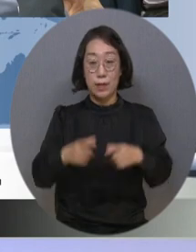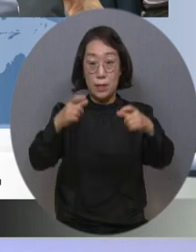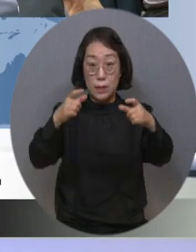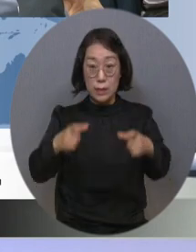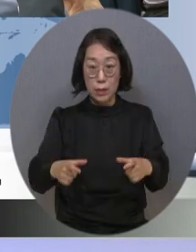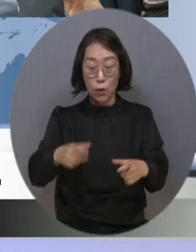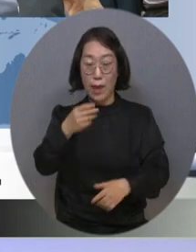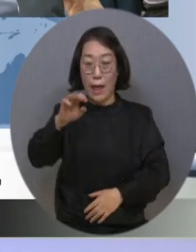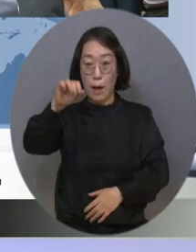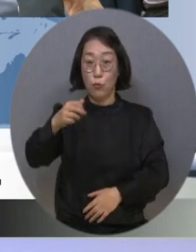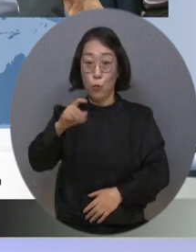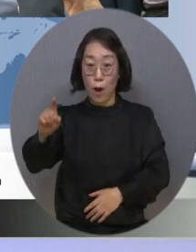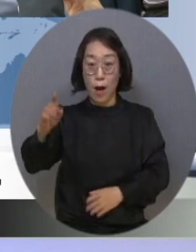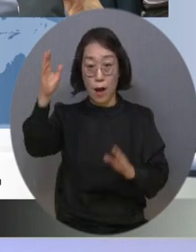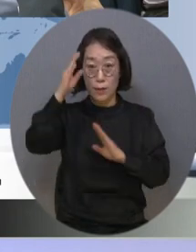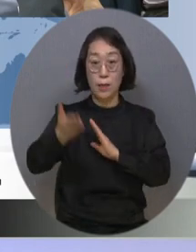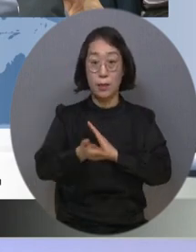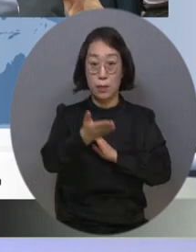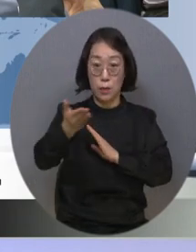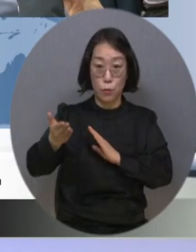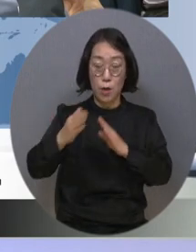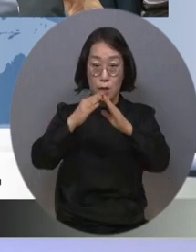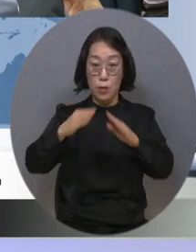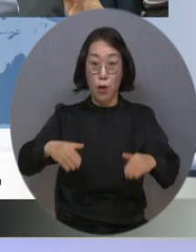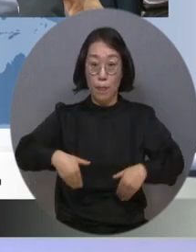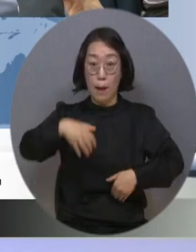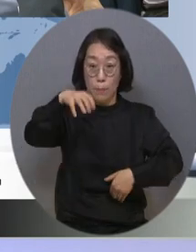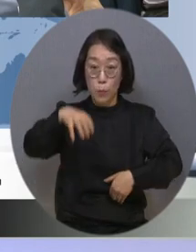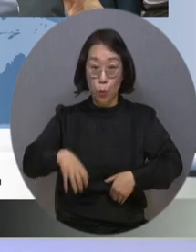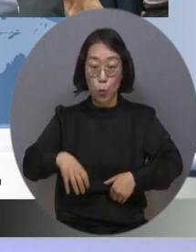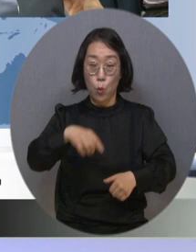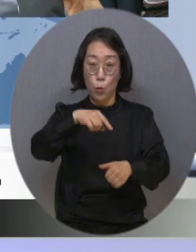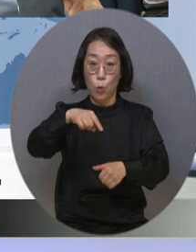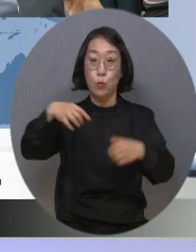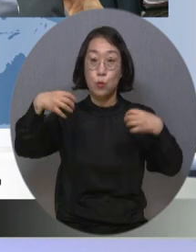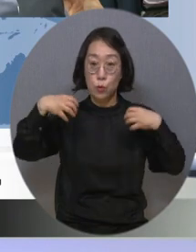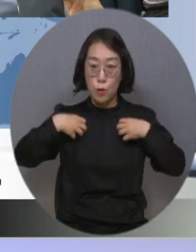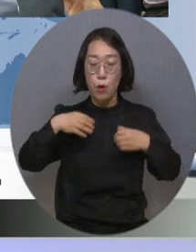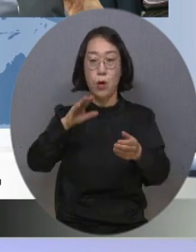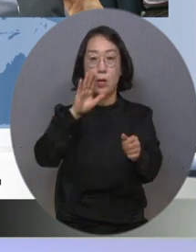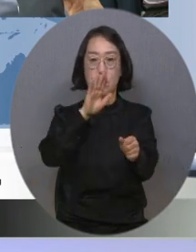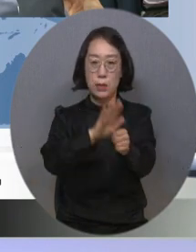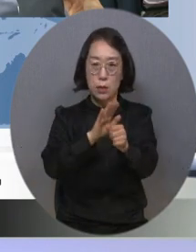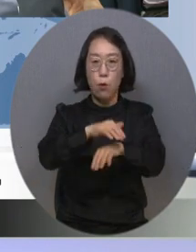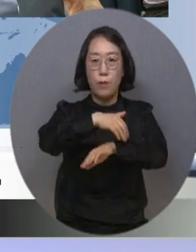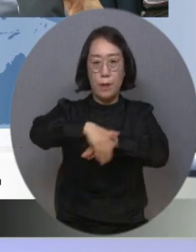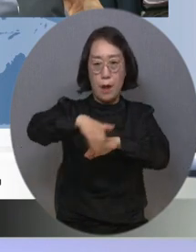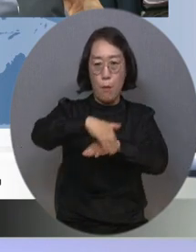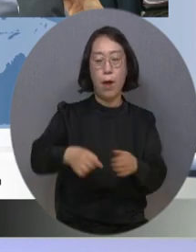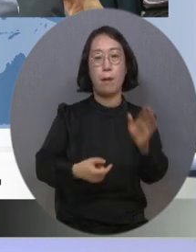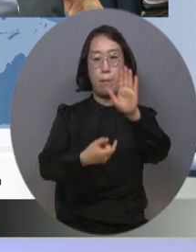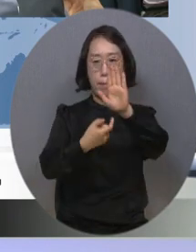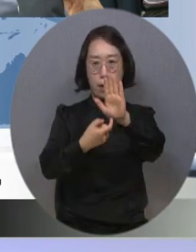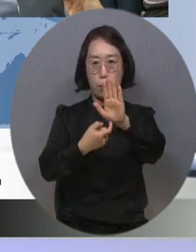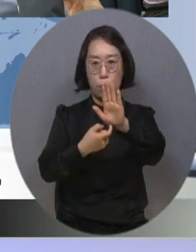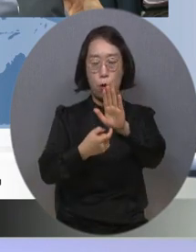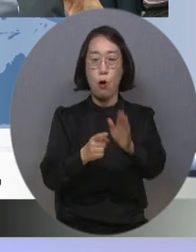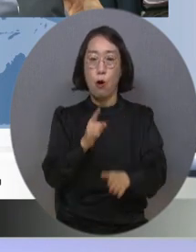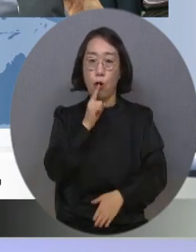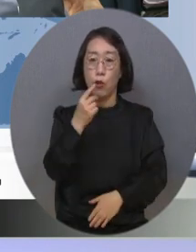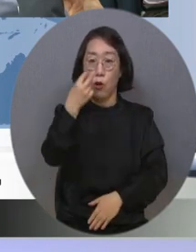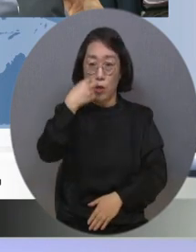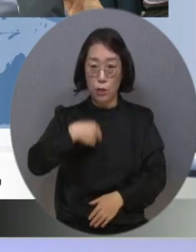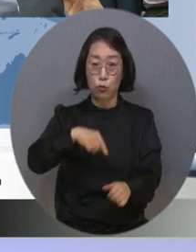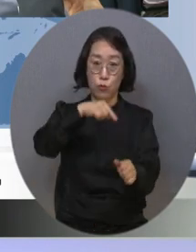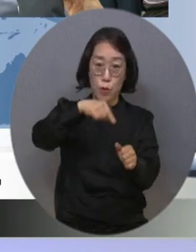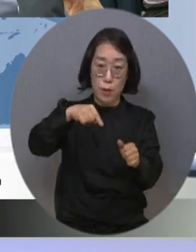지역의 다문화 학생들을 위해 전남도 교육청이 2023 다문화교육 지원계획을 발표했습니다 이중언어 교육